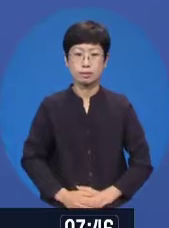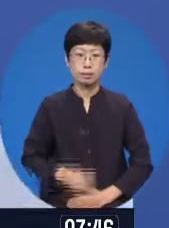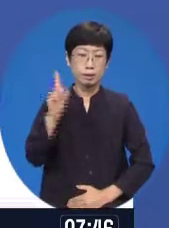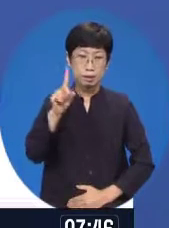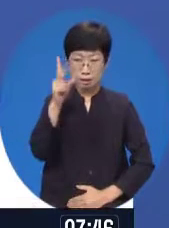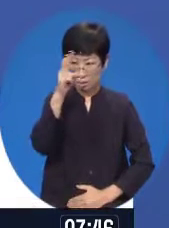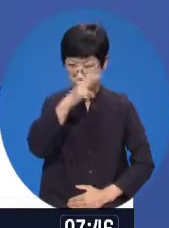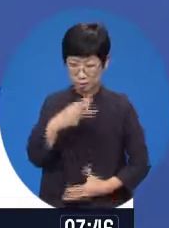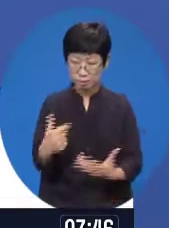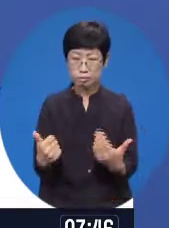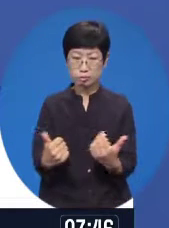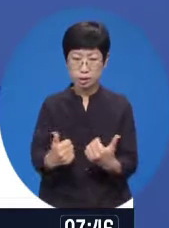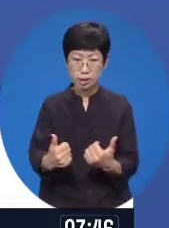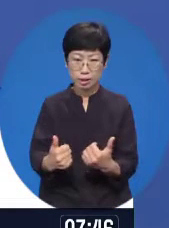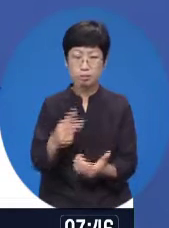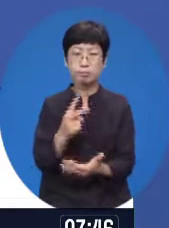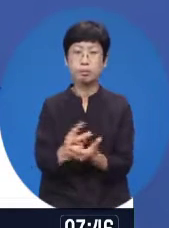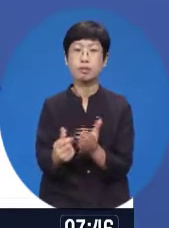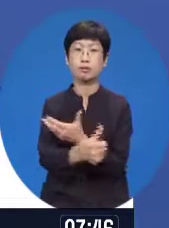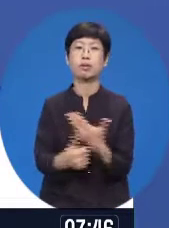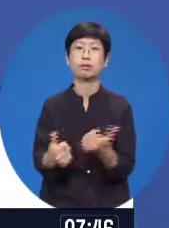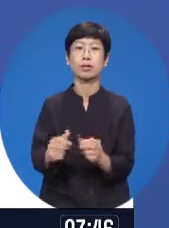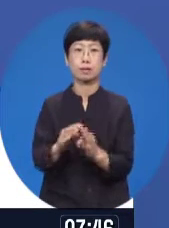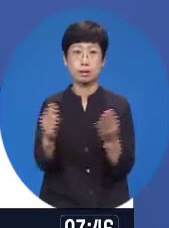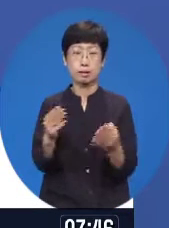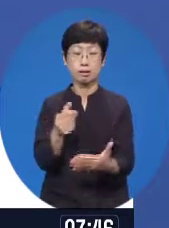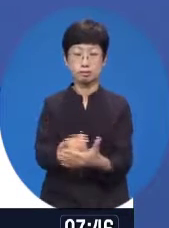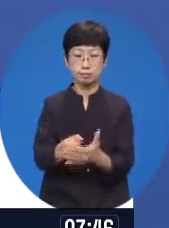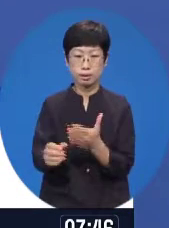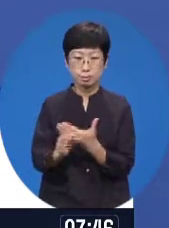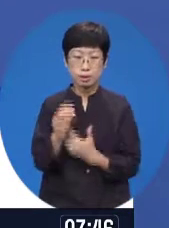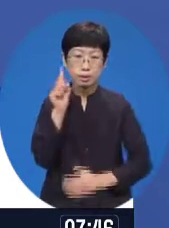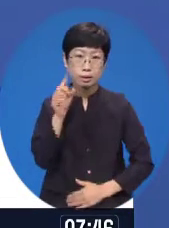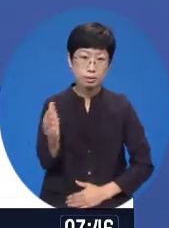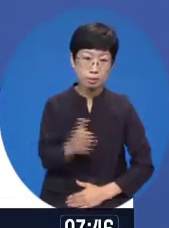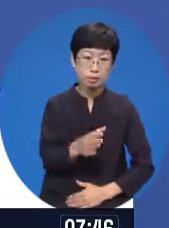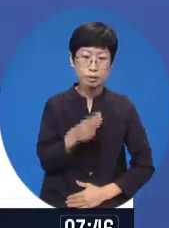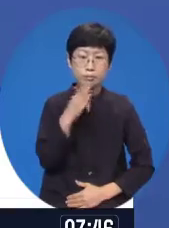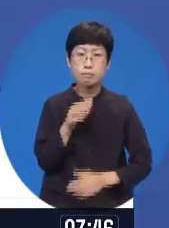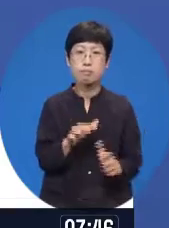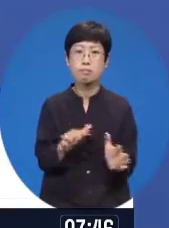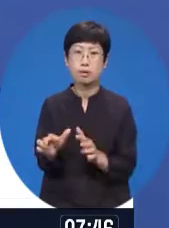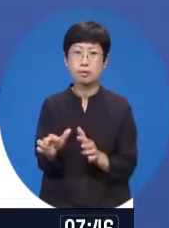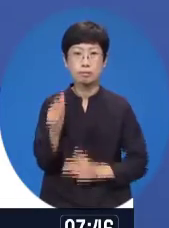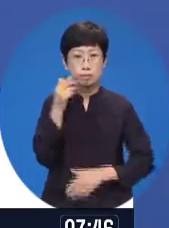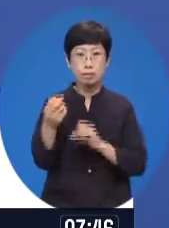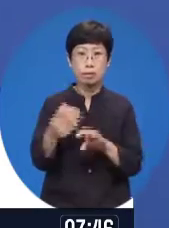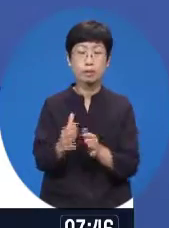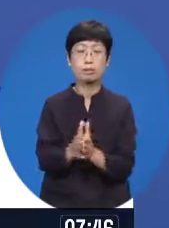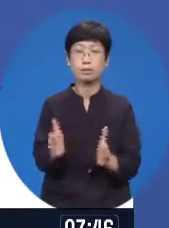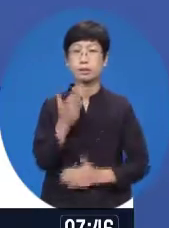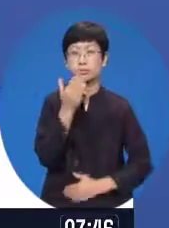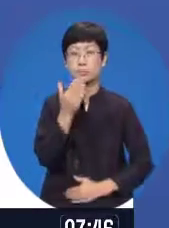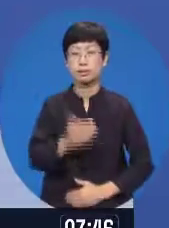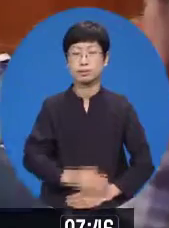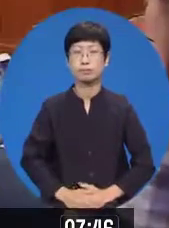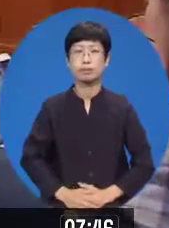오전에 회의를 법사위를 개최해서 의결하면 내일부터라도 당장 인사청문회는 시작될 수